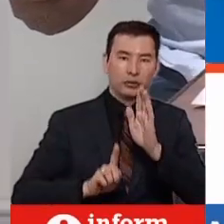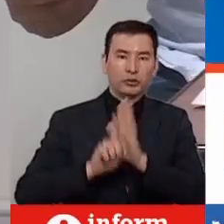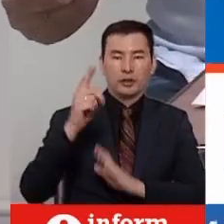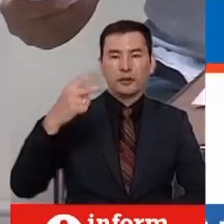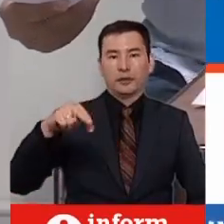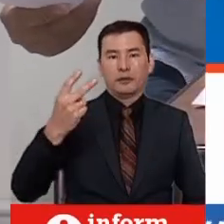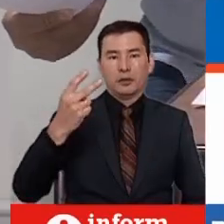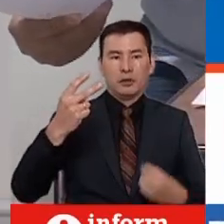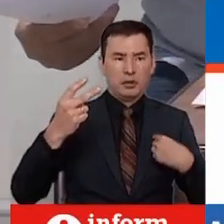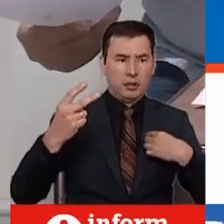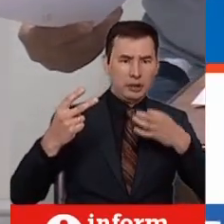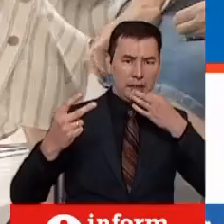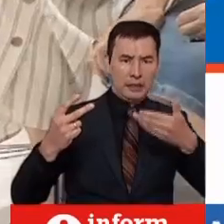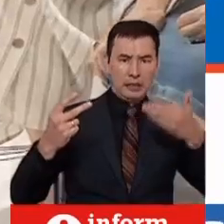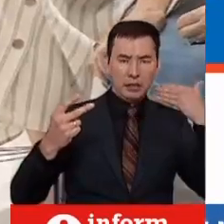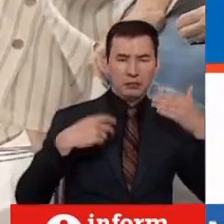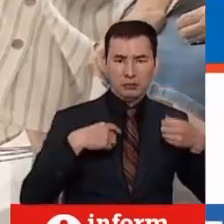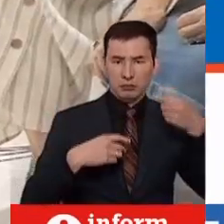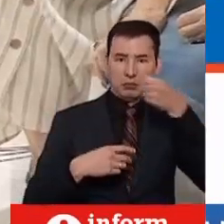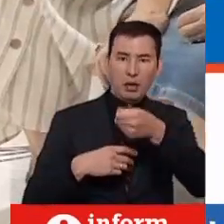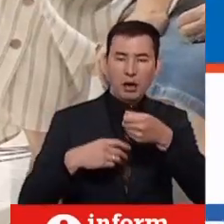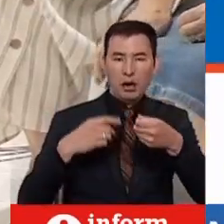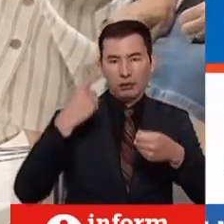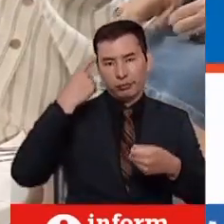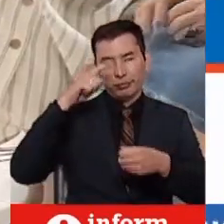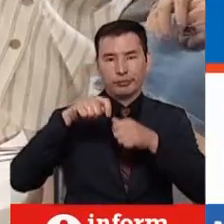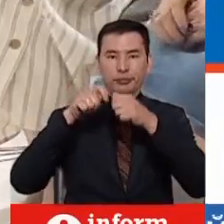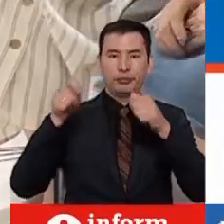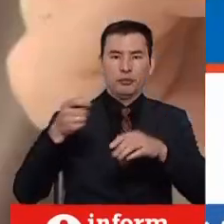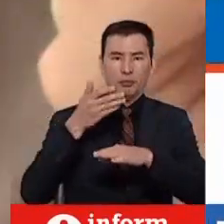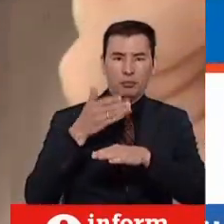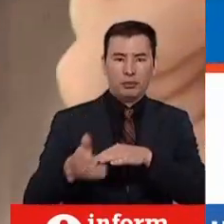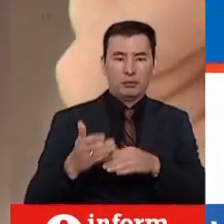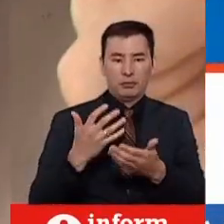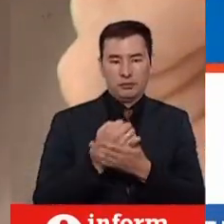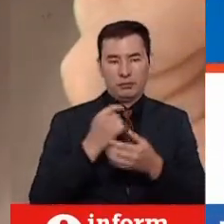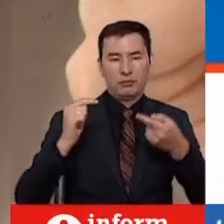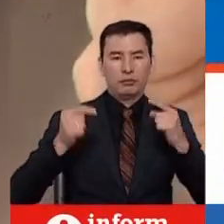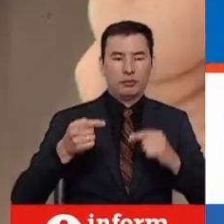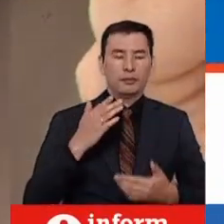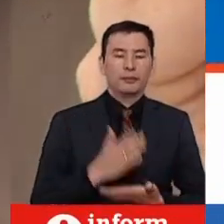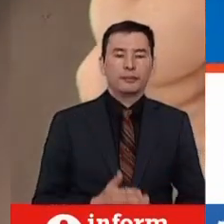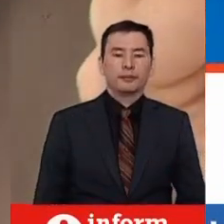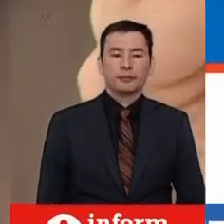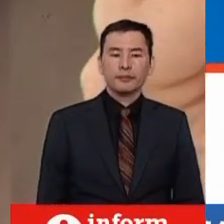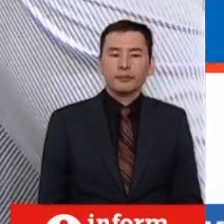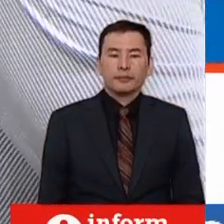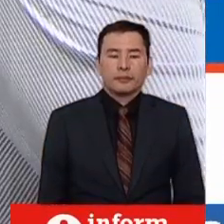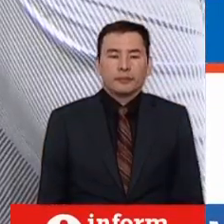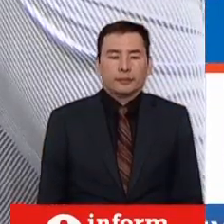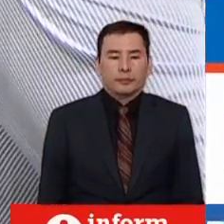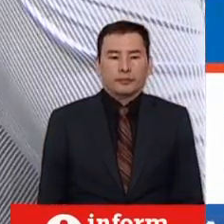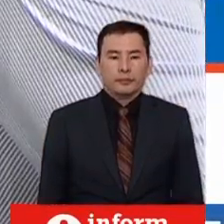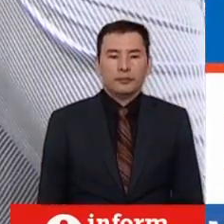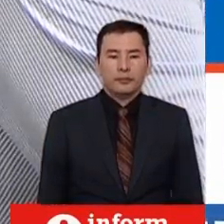түзету енгізуге рұқсат берілетін тұсын алып тастау да үлкен күдік ұялатады дейді. Ал қазір байқауға қатысушылар үшін бұл мерзім өтіп кеткен. Құжатқа